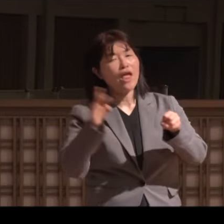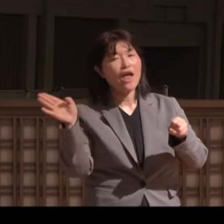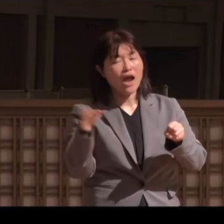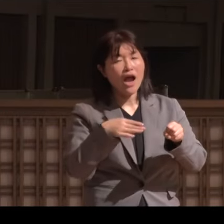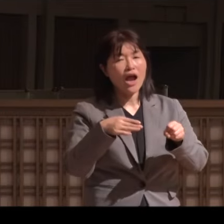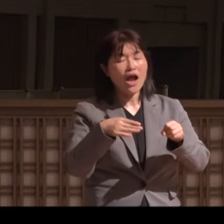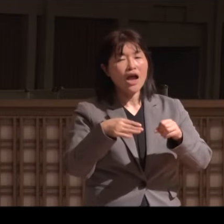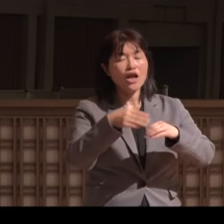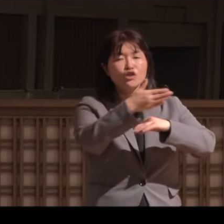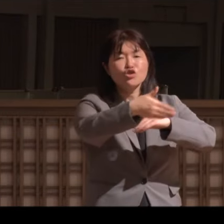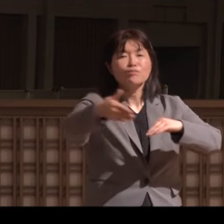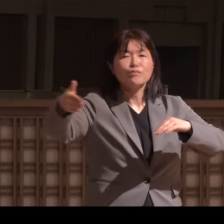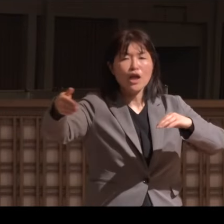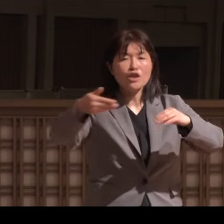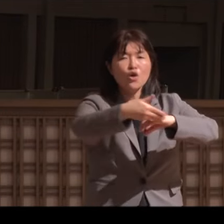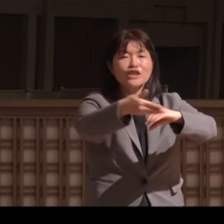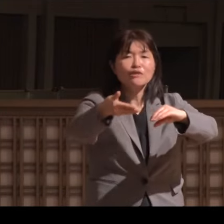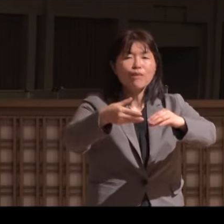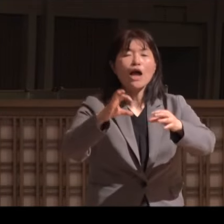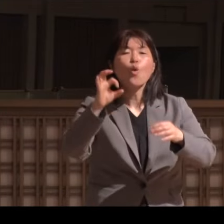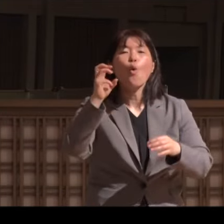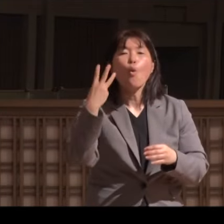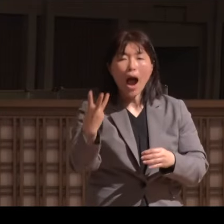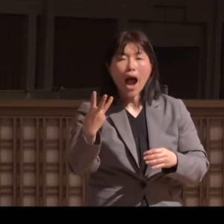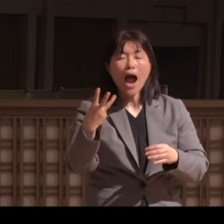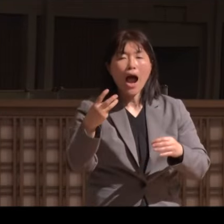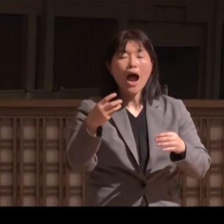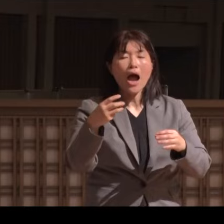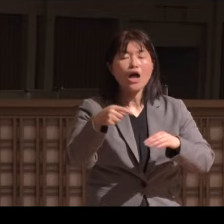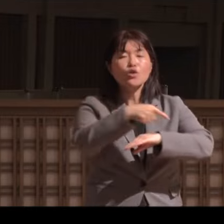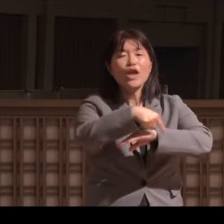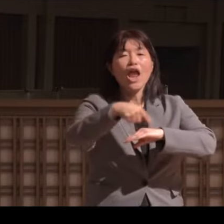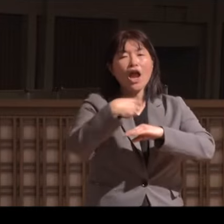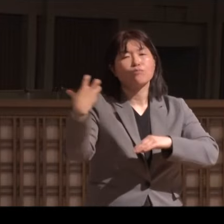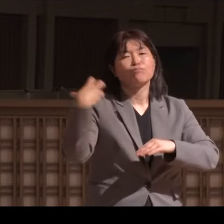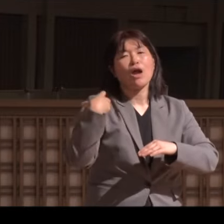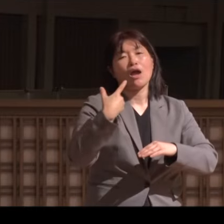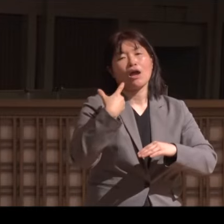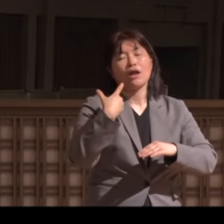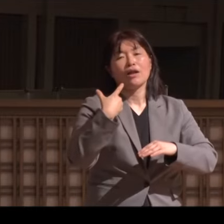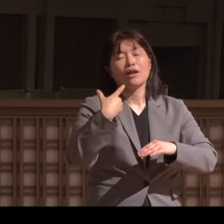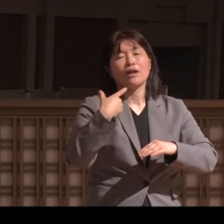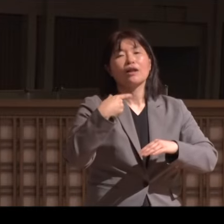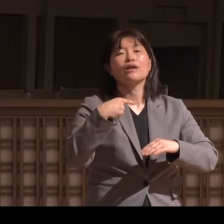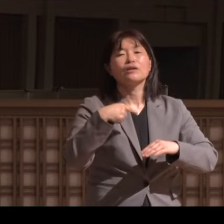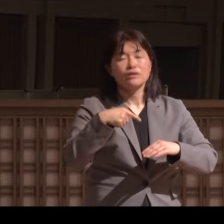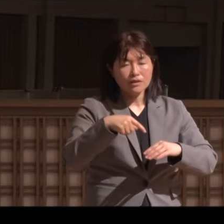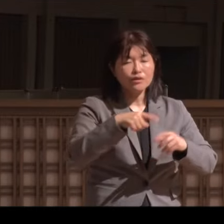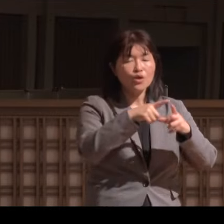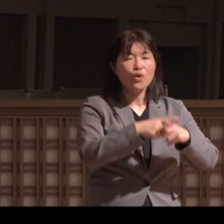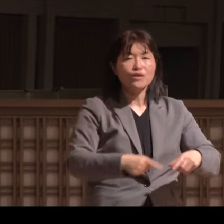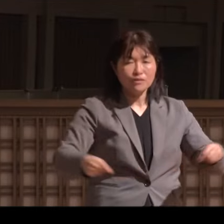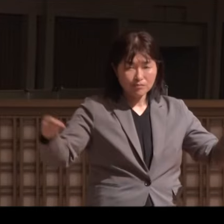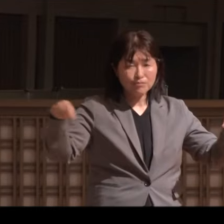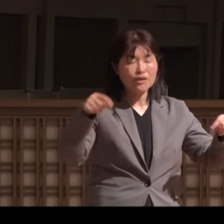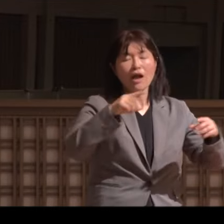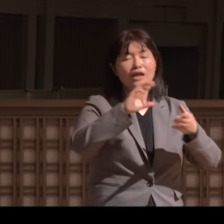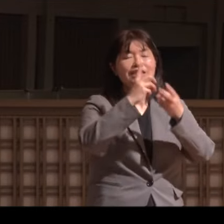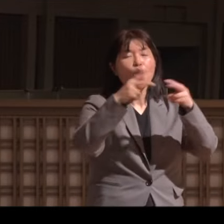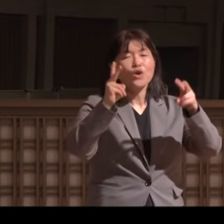瀬戸内の島野っていう2014っていうプロジェクトを担当させていただいた辺りから広島県内各所であのいろんな